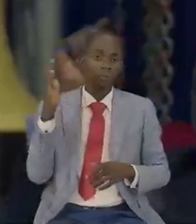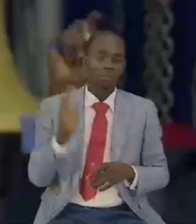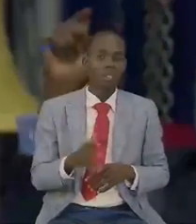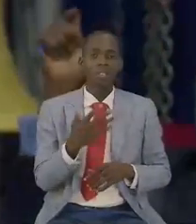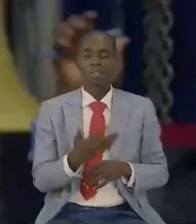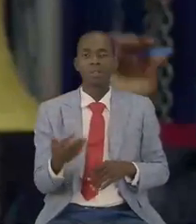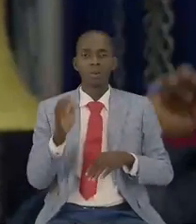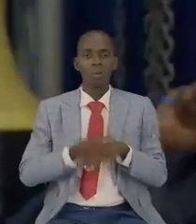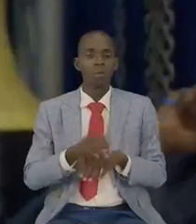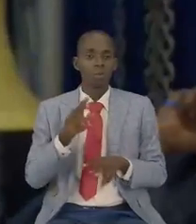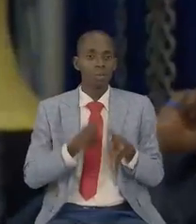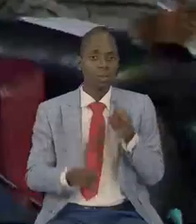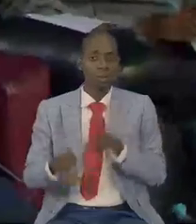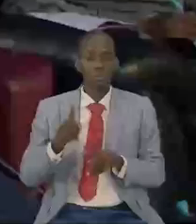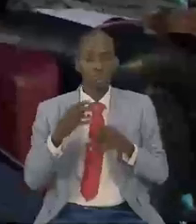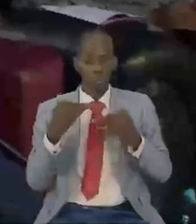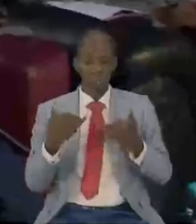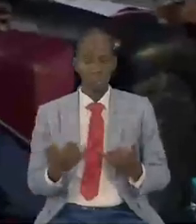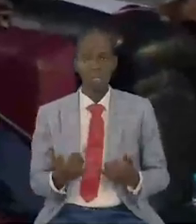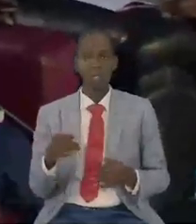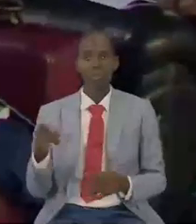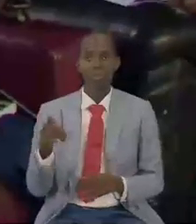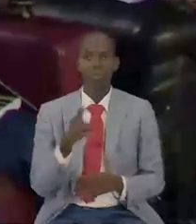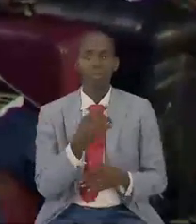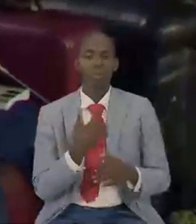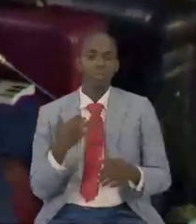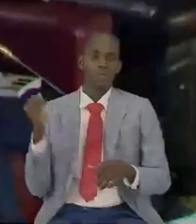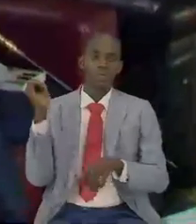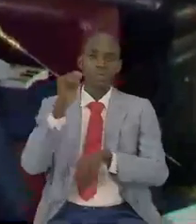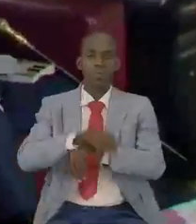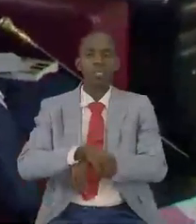sur les gens, vous les avez vaincus.